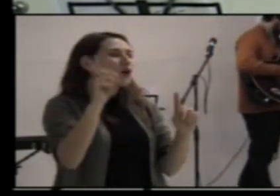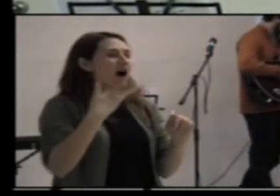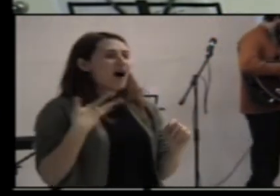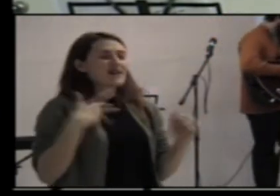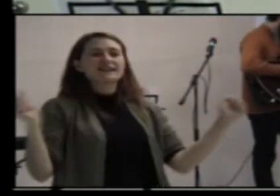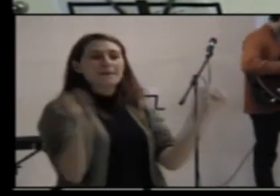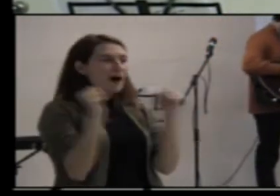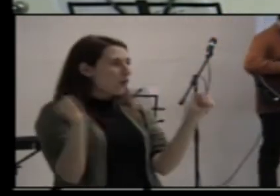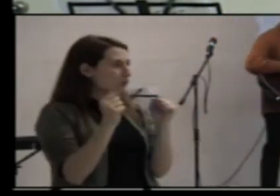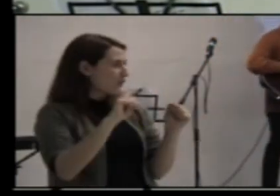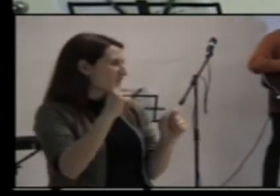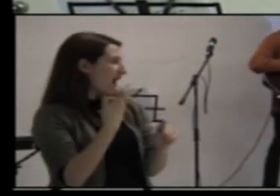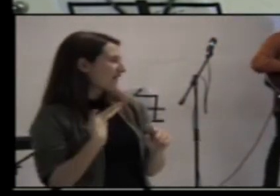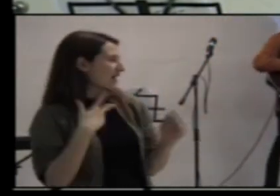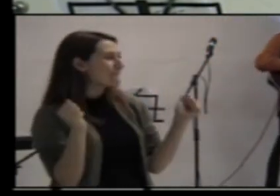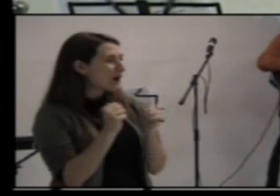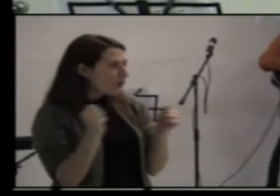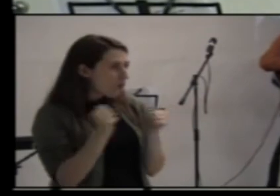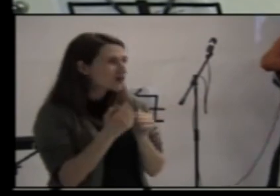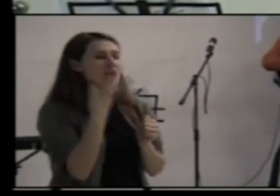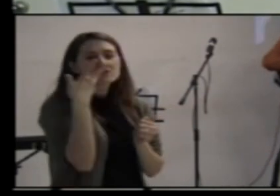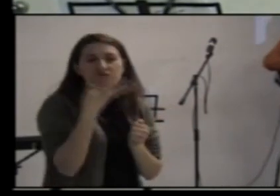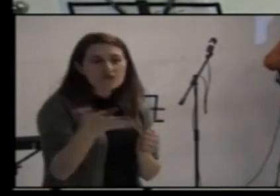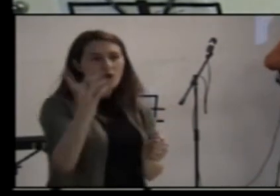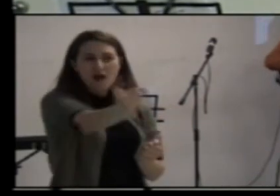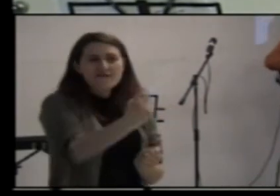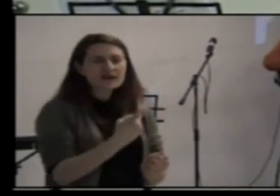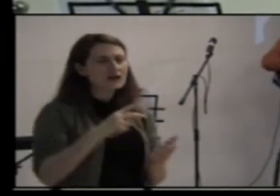quindi non lasciatevi fermare dalla paura, come dicevamo prima.